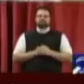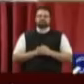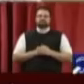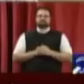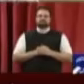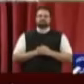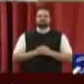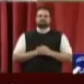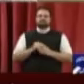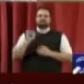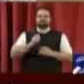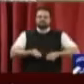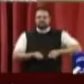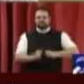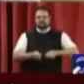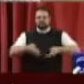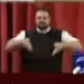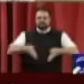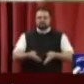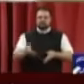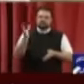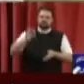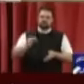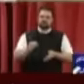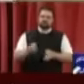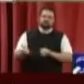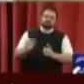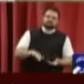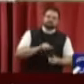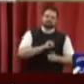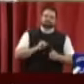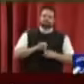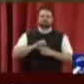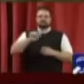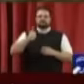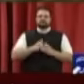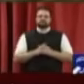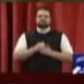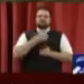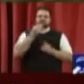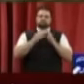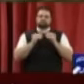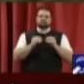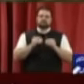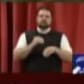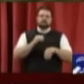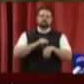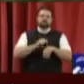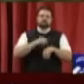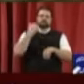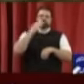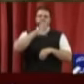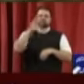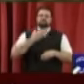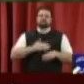Deci cine sapă groapa altuia cade singur în ea, zisa românul. Zisa român, în momentul în care în universul de fapt vrei să-i faci